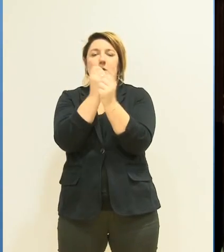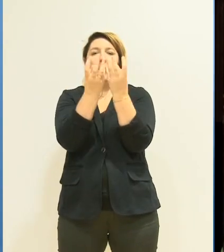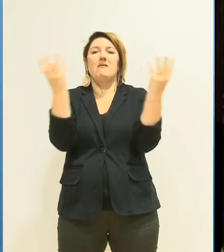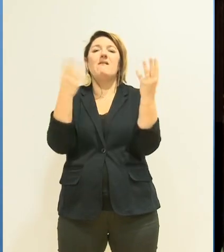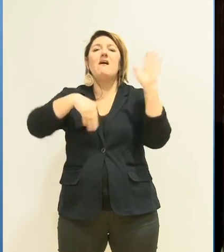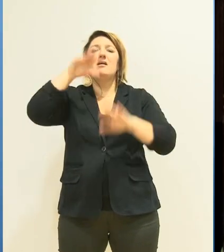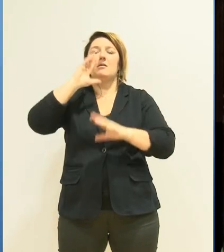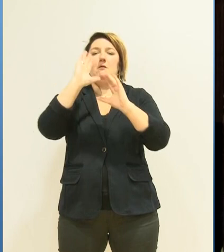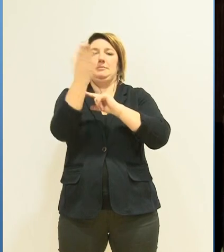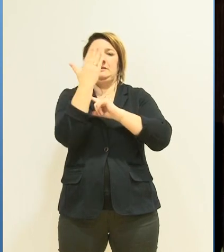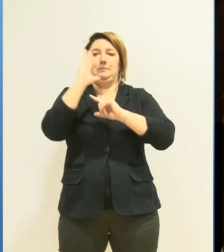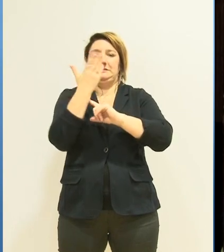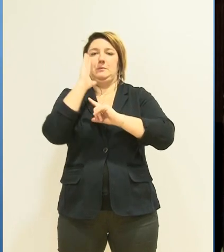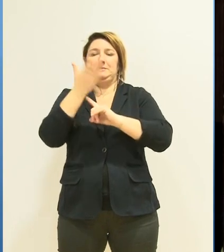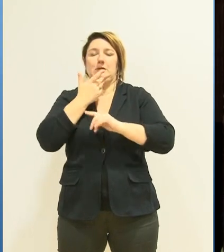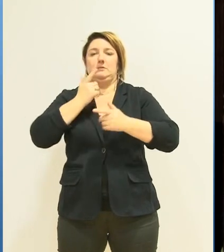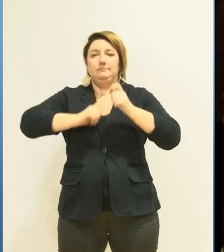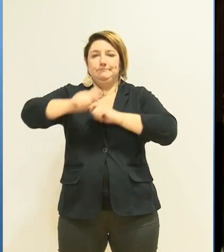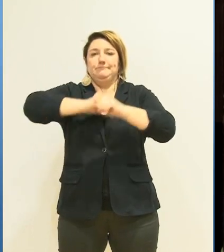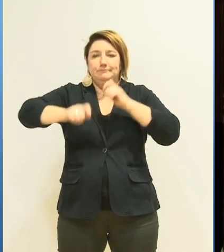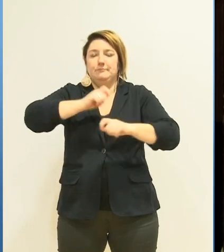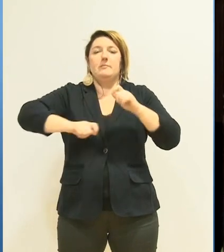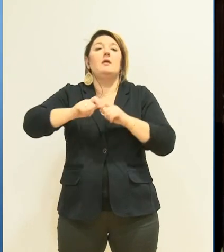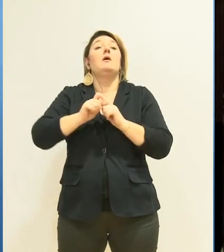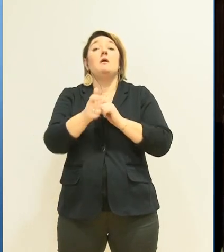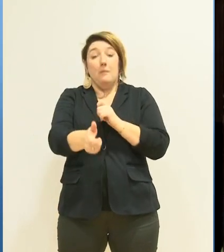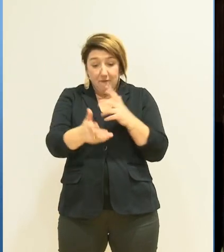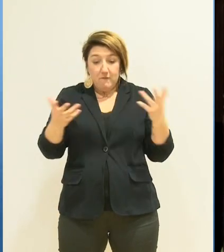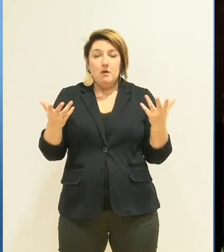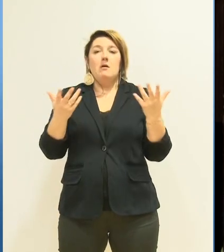et ensuite une phase de discussion et de classement